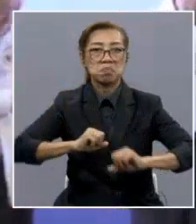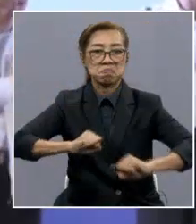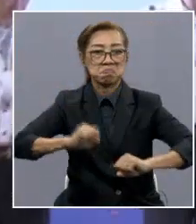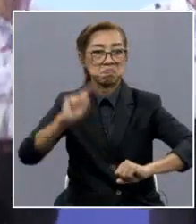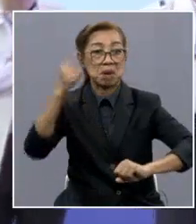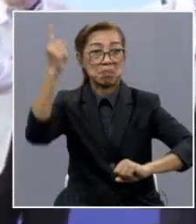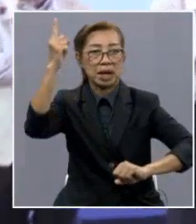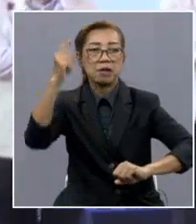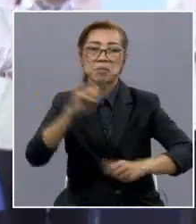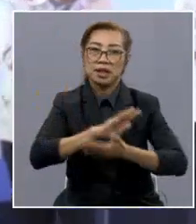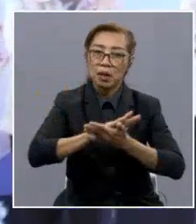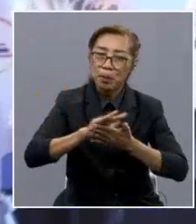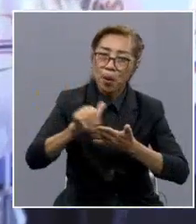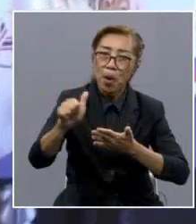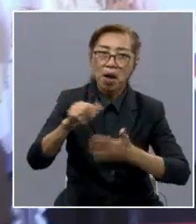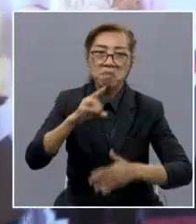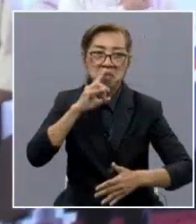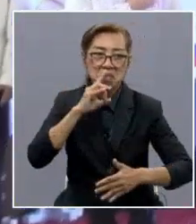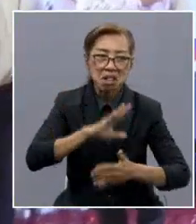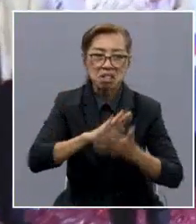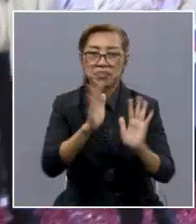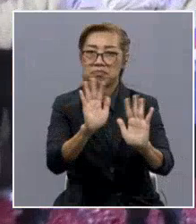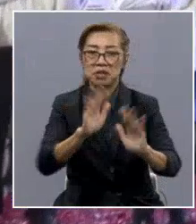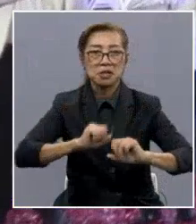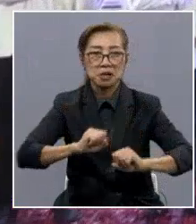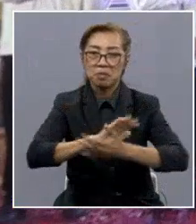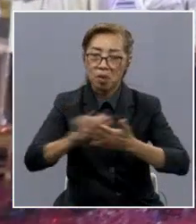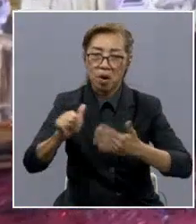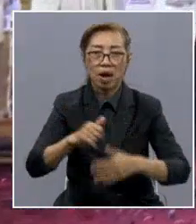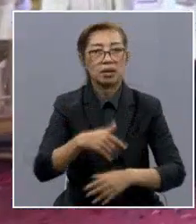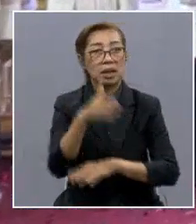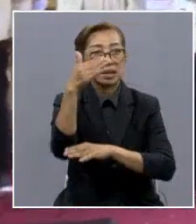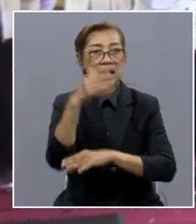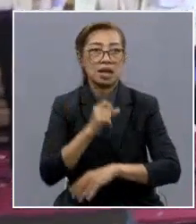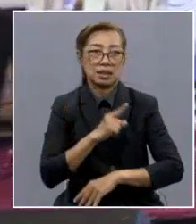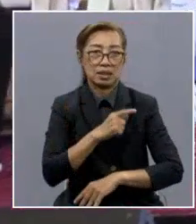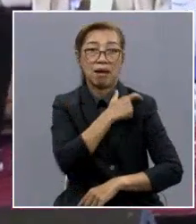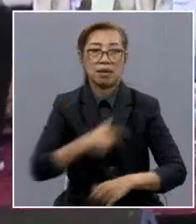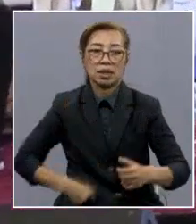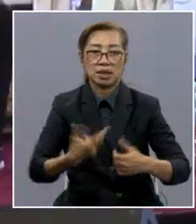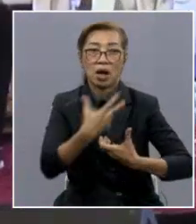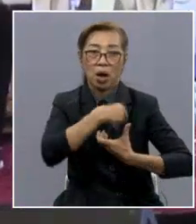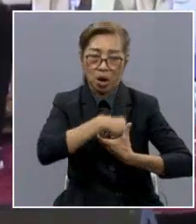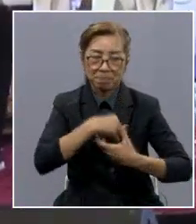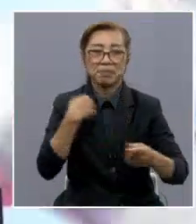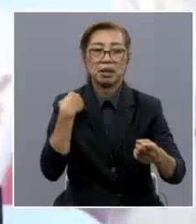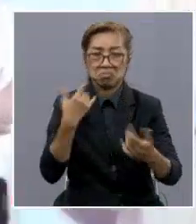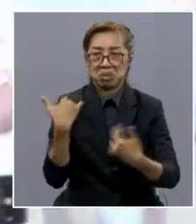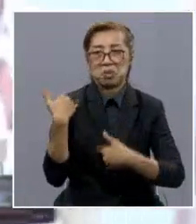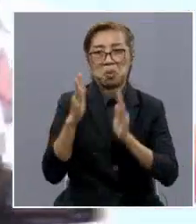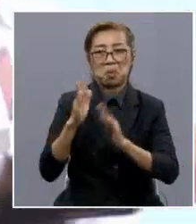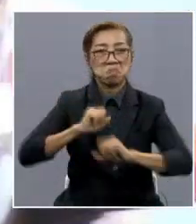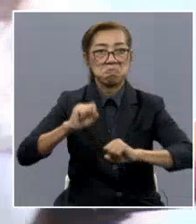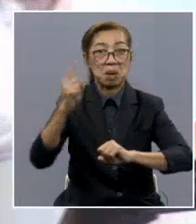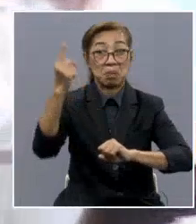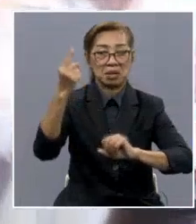ใหม่ที่มีความรักชาติศาสนาพระมหากษัตริย์ซึ่งตอนนี้คนรุ่นใหม่เหล่านี้เข้ามาร่วมงานกับพรรคนี้มากพอสมควรนะครับ ทีนี้คุณกฤษกรนะคะ